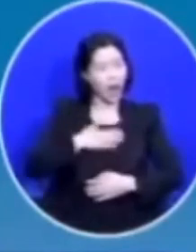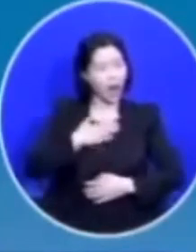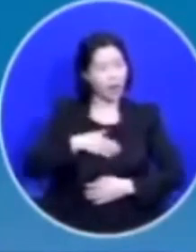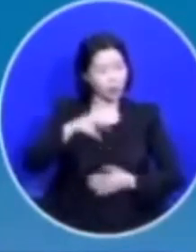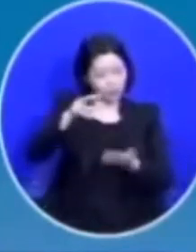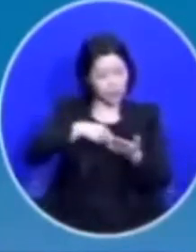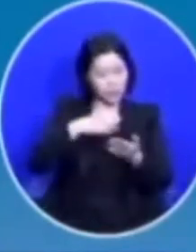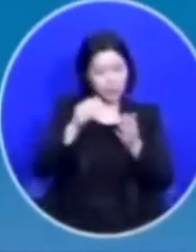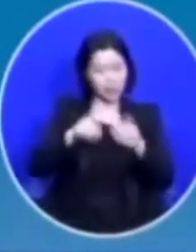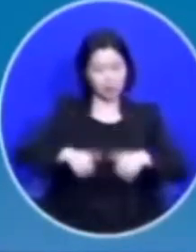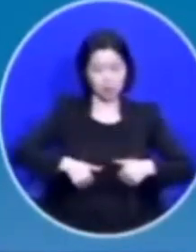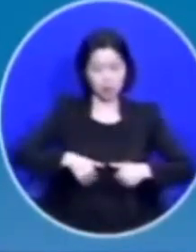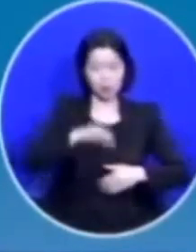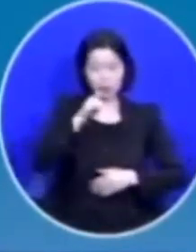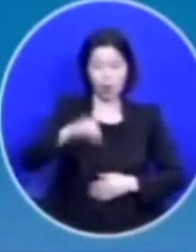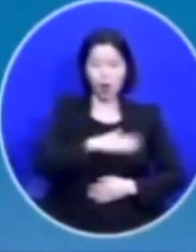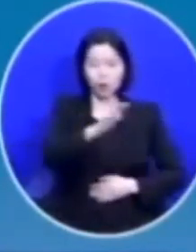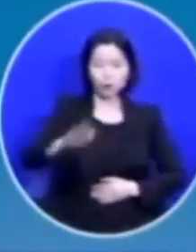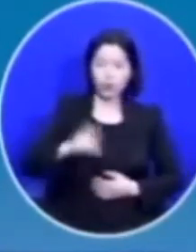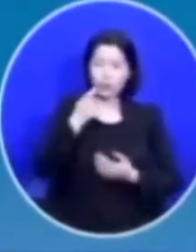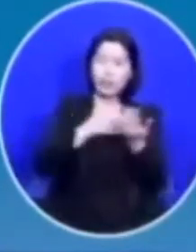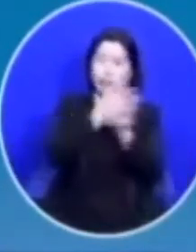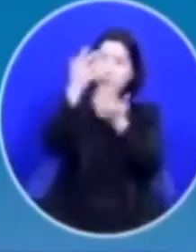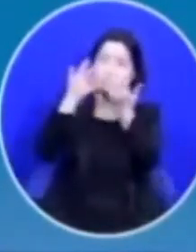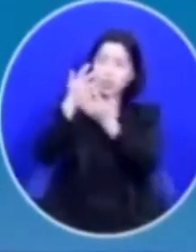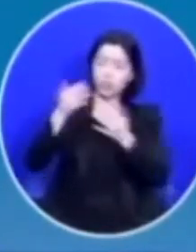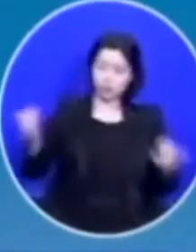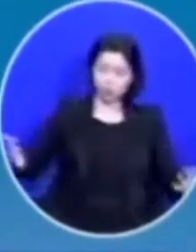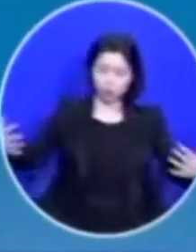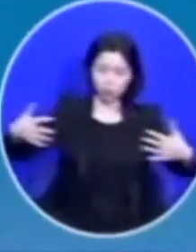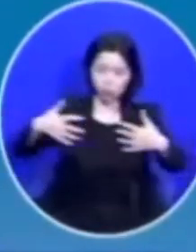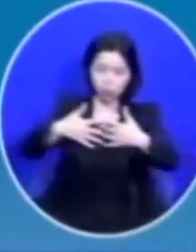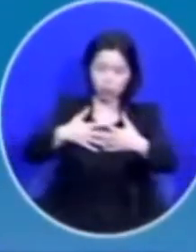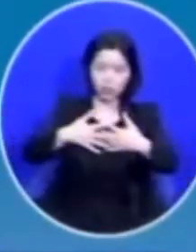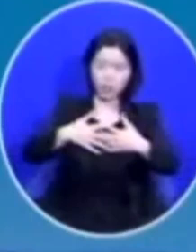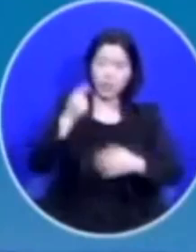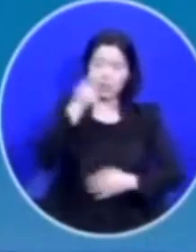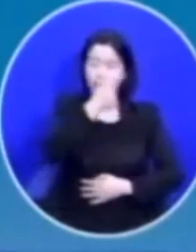있습니다 우리에게 구름 같이 둘러싼 허다한 증인들이 있으니